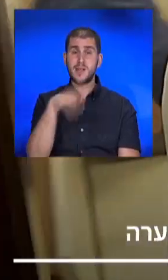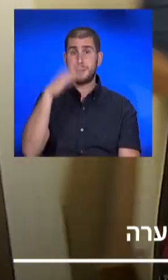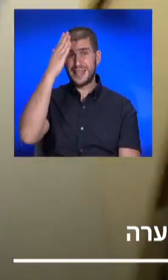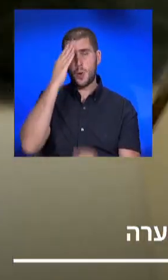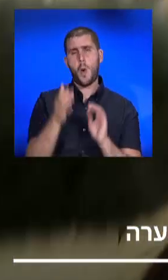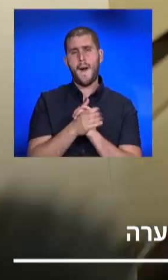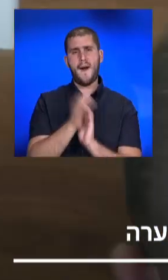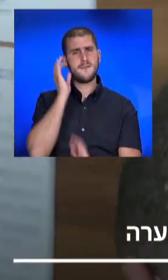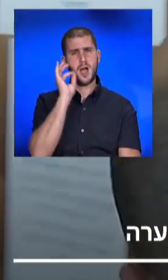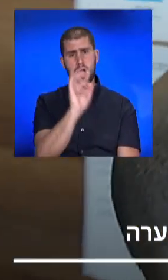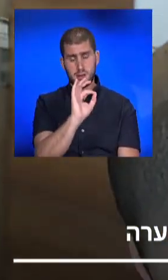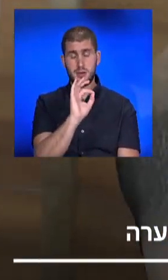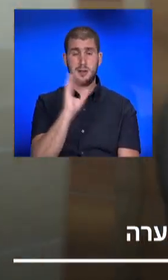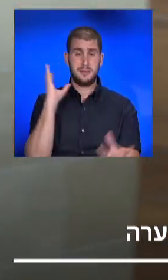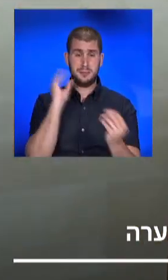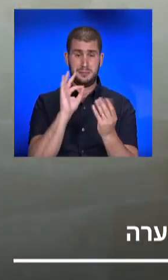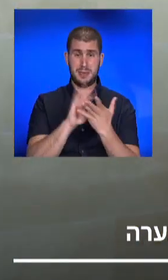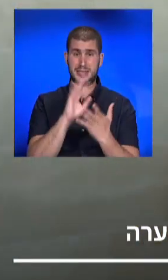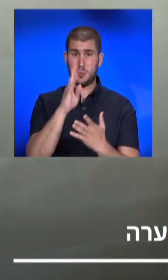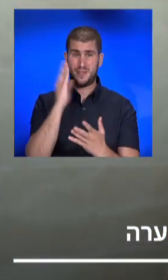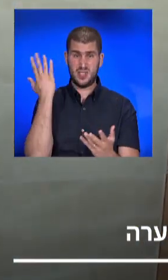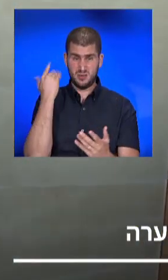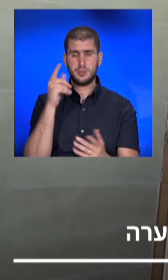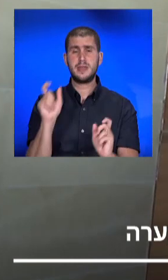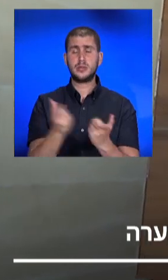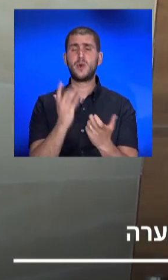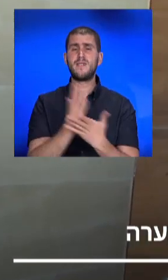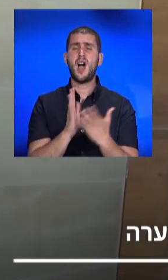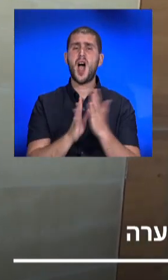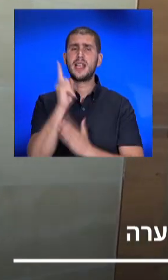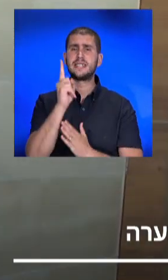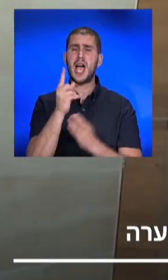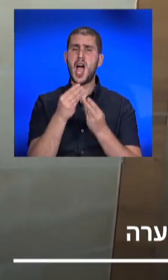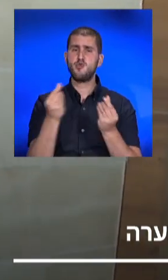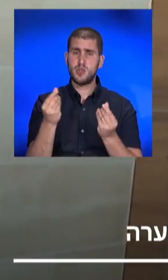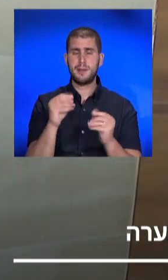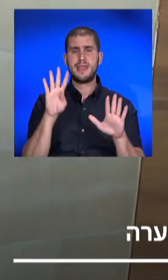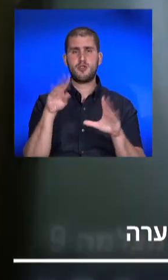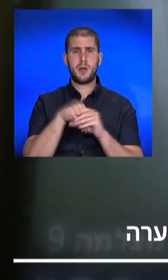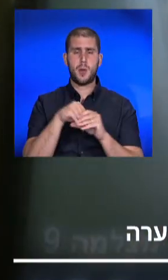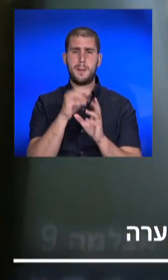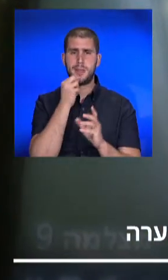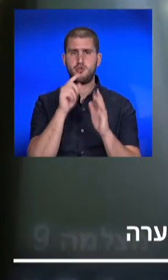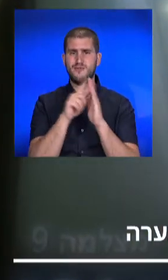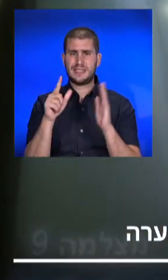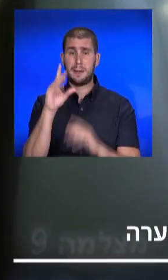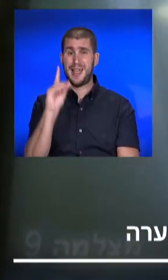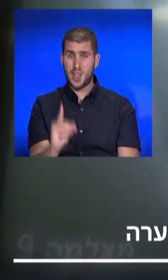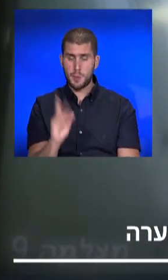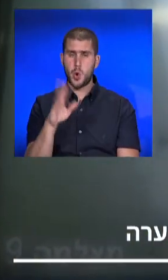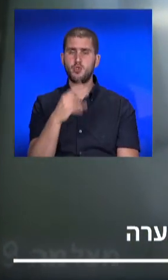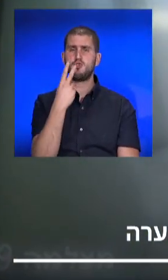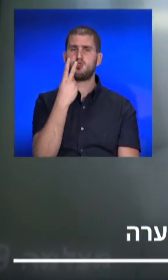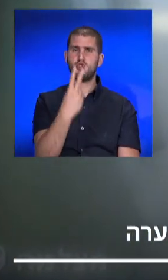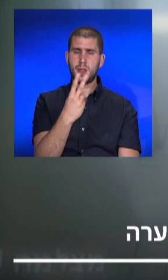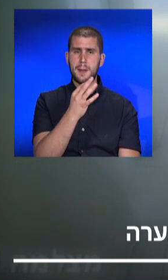שלה. ומאז יום רביעי שעבר בסך הכל נעצרו כבר 11 חשודים, 9 מהם בני 17 מדרום הארץ, עוד 2